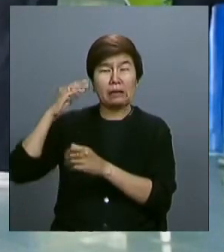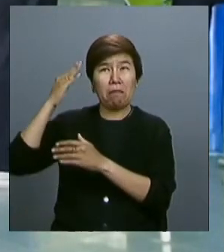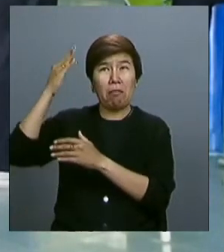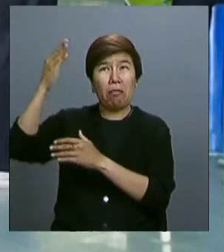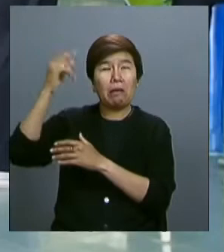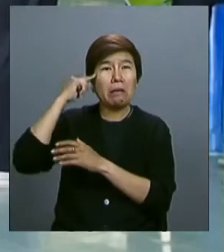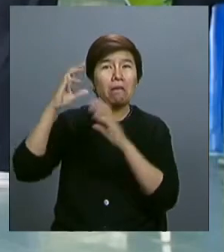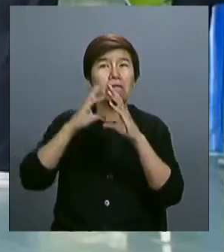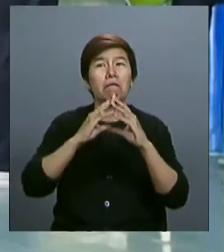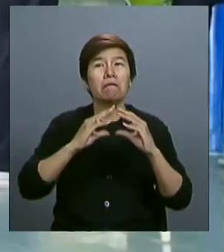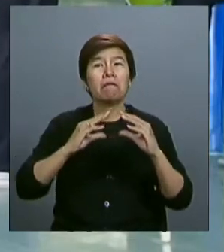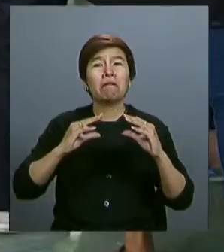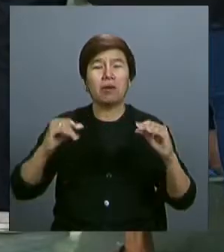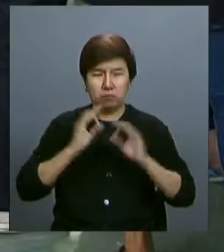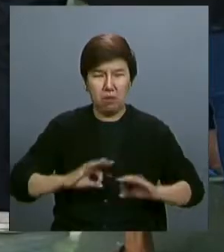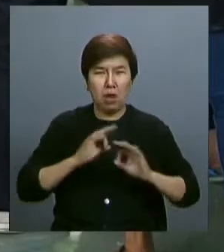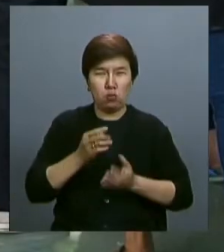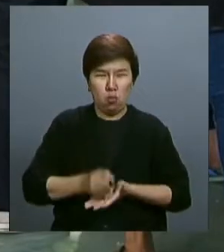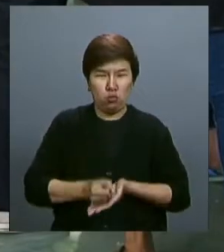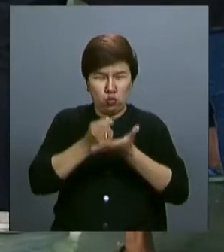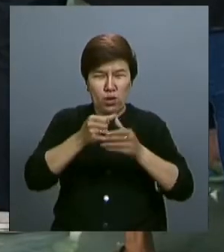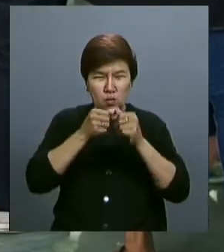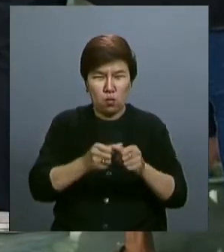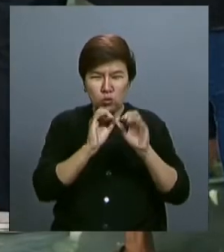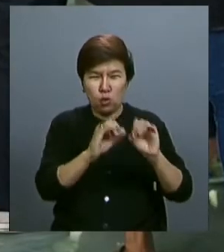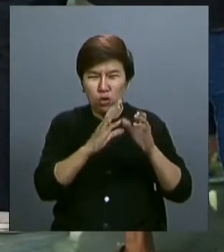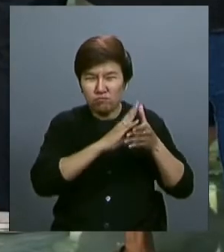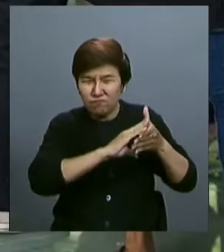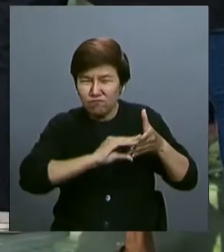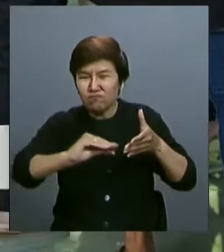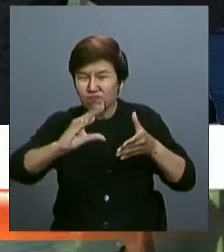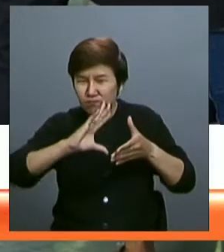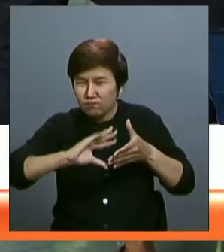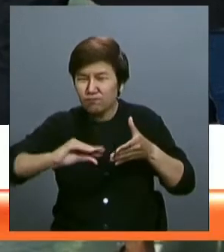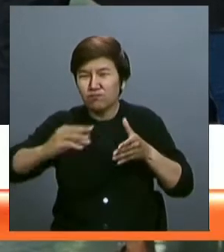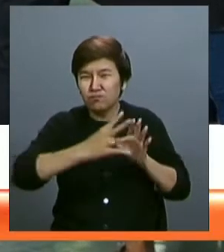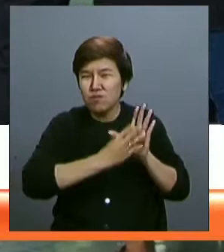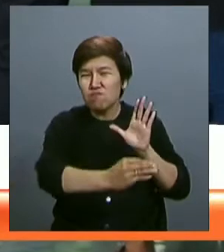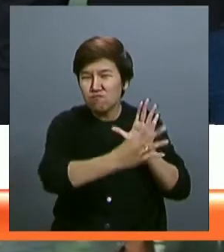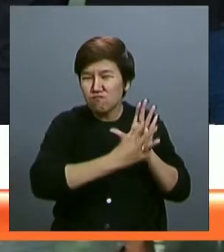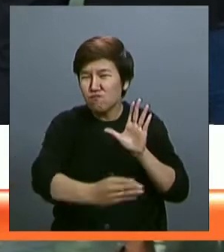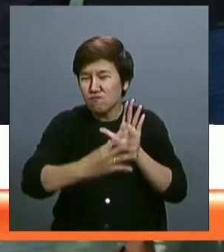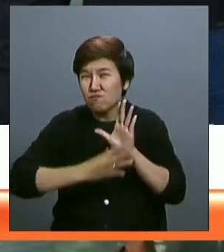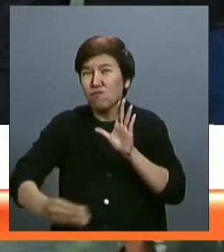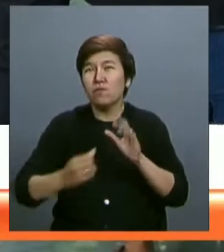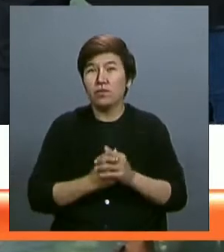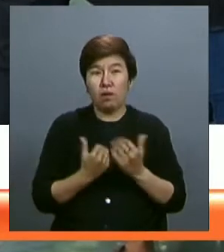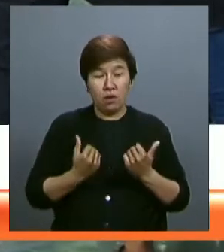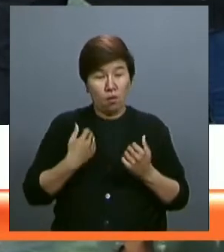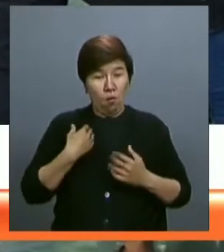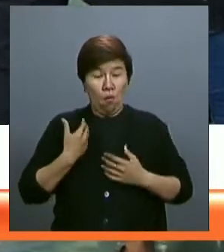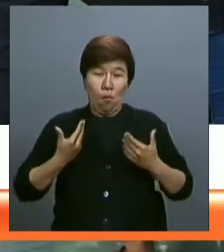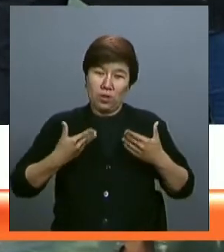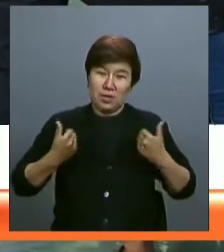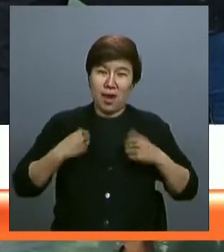ไม่ช่วยกันอนุรักษ์ไว ้ตรงนี้ป้าก็ดีใจนะที่มีเด็กรุ่นใหม่มารู้จักสืบสาน